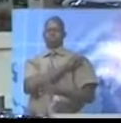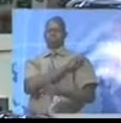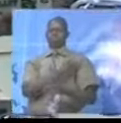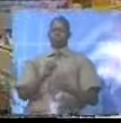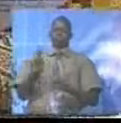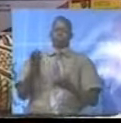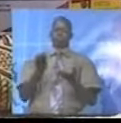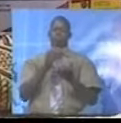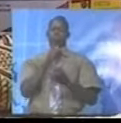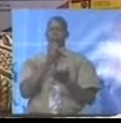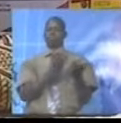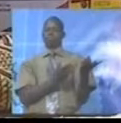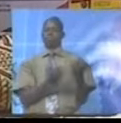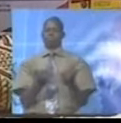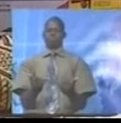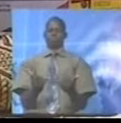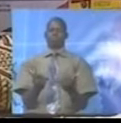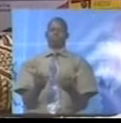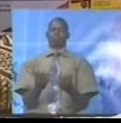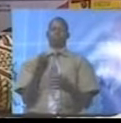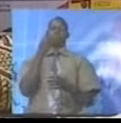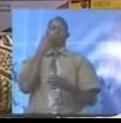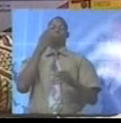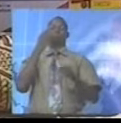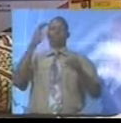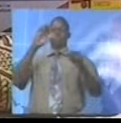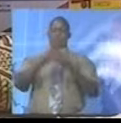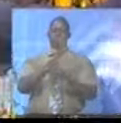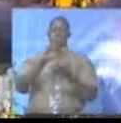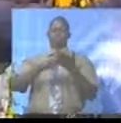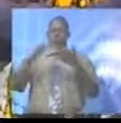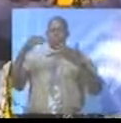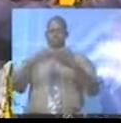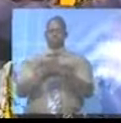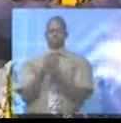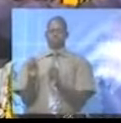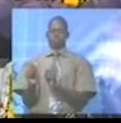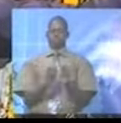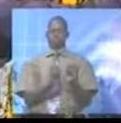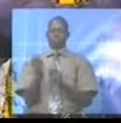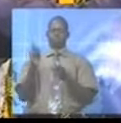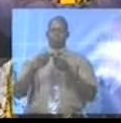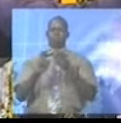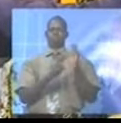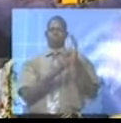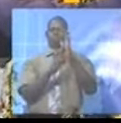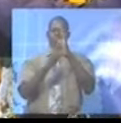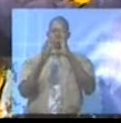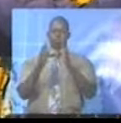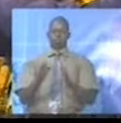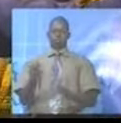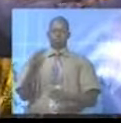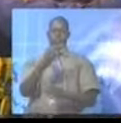n'entend pas s'arrêter en si bon chemin. Elle promet renouveler cette action. Quant au représentant du